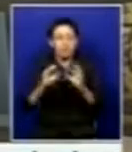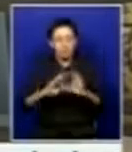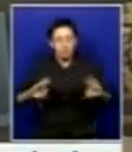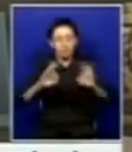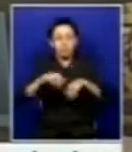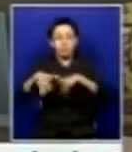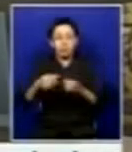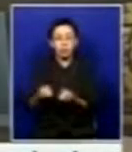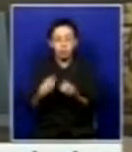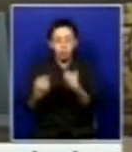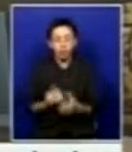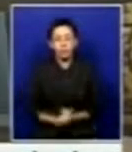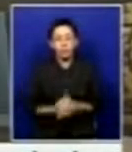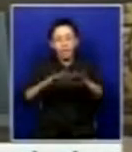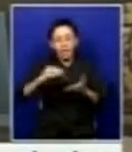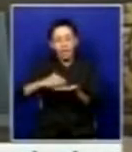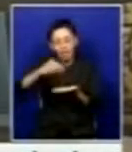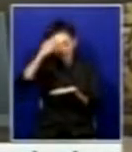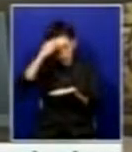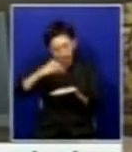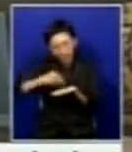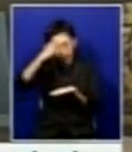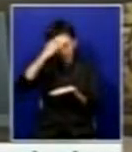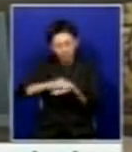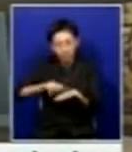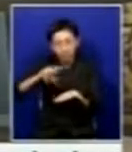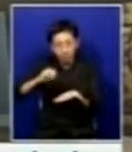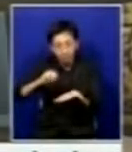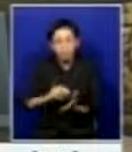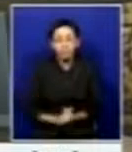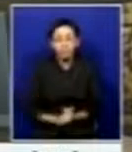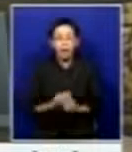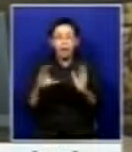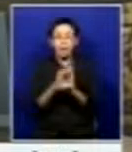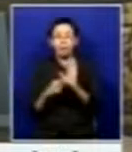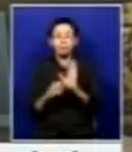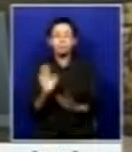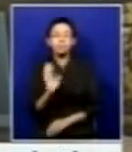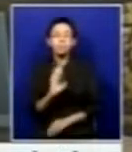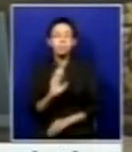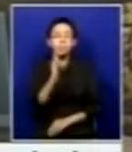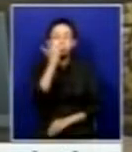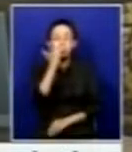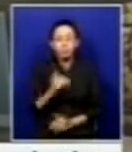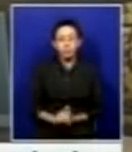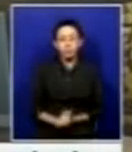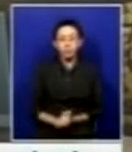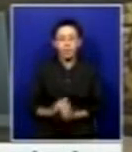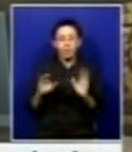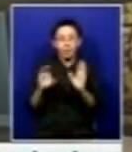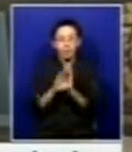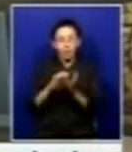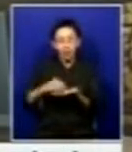ใหญ่เป็นเด็กนักเรียนนักศึกษานะครับภาพที่ท่านประธานไม่ให้นำเสนอก็เป็นภาพของนักเรียนที่เ